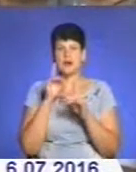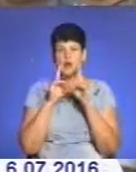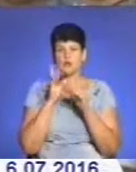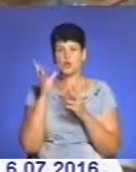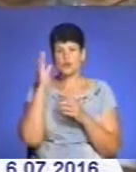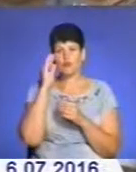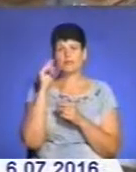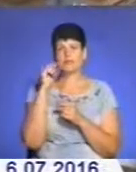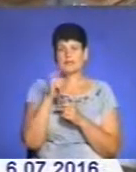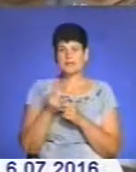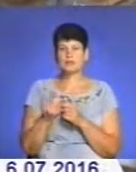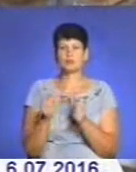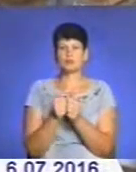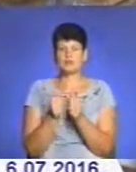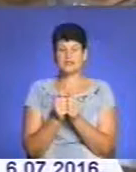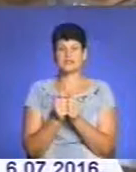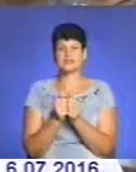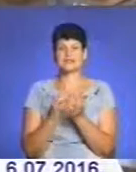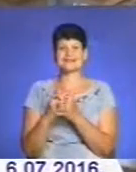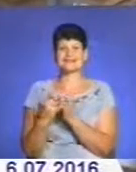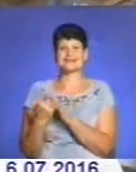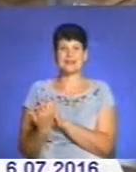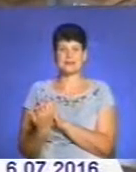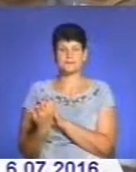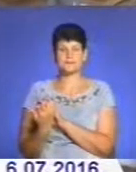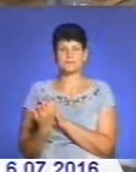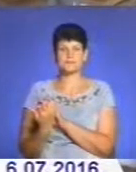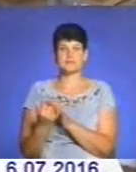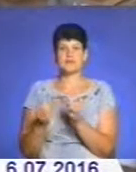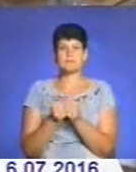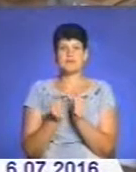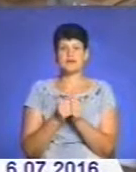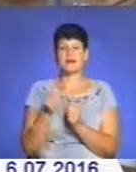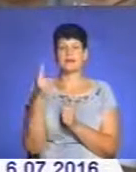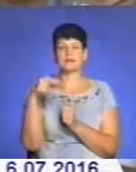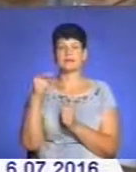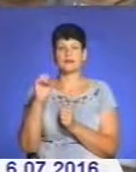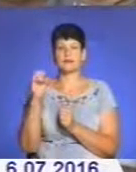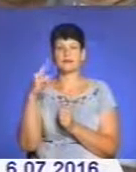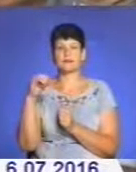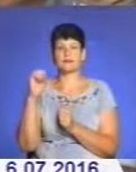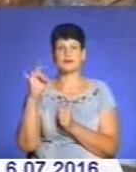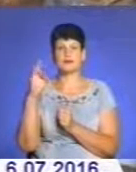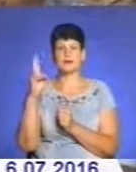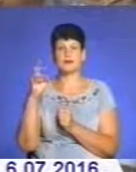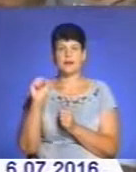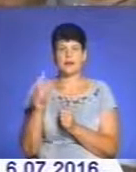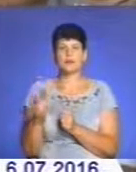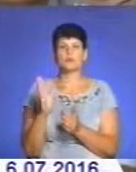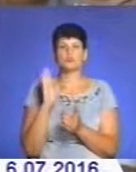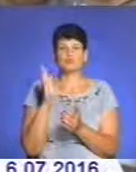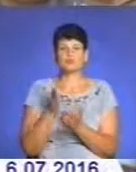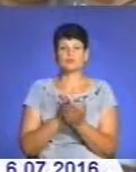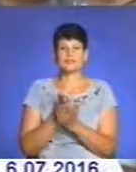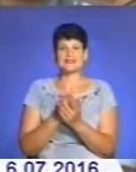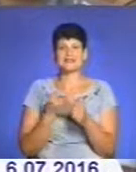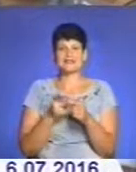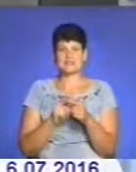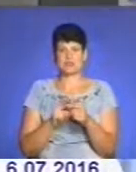що ці ближлежащі села біля Дедеркал будуть обслуговуватися цією